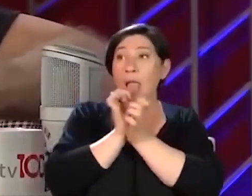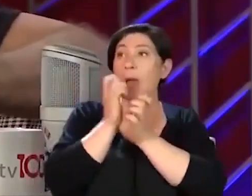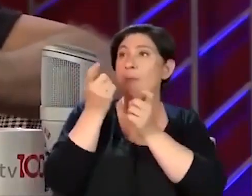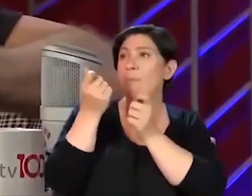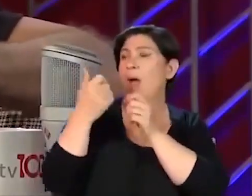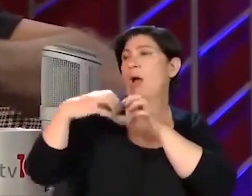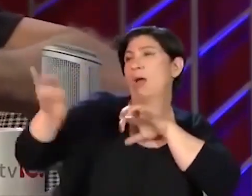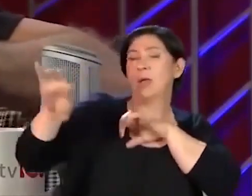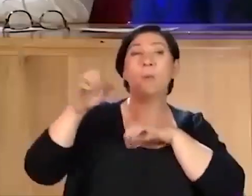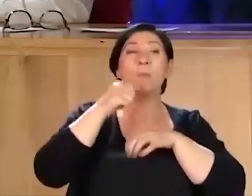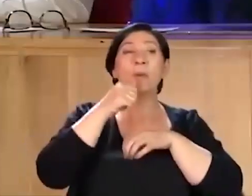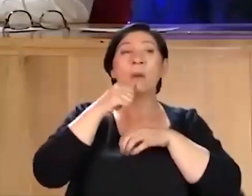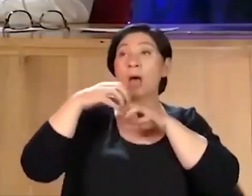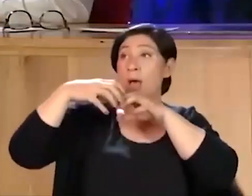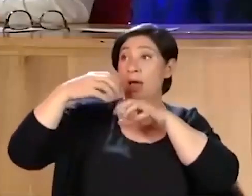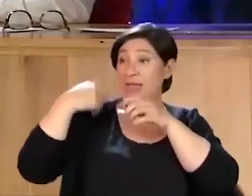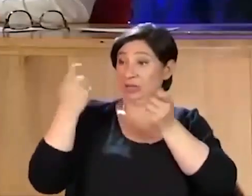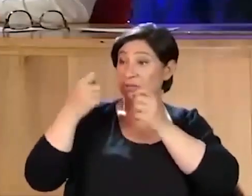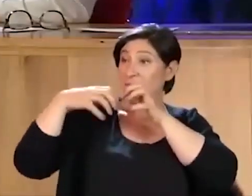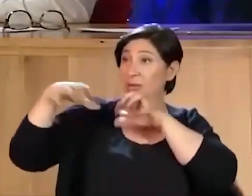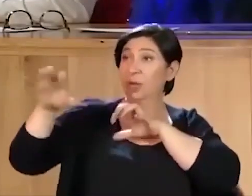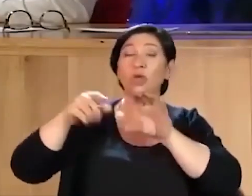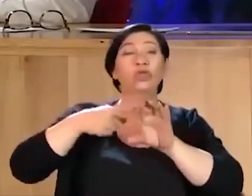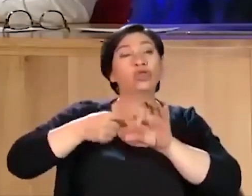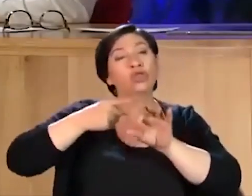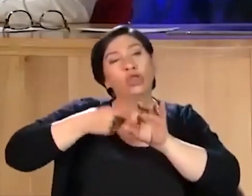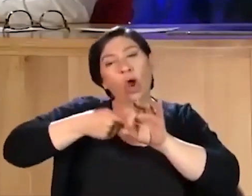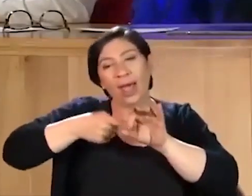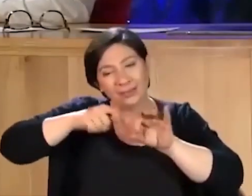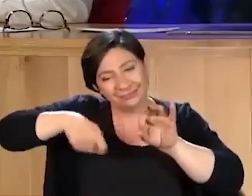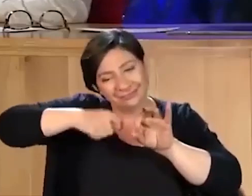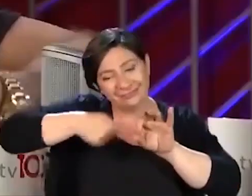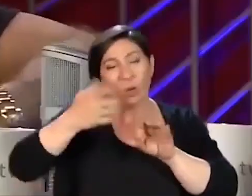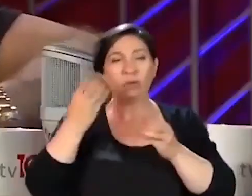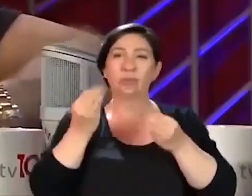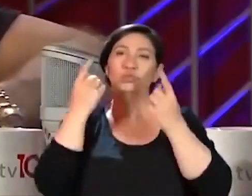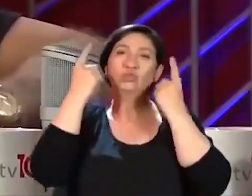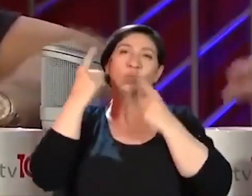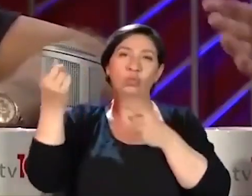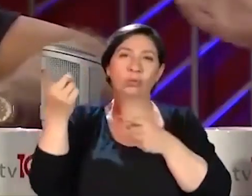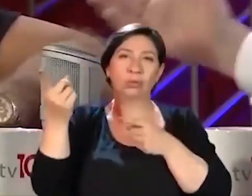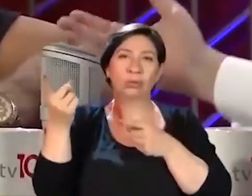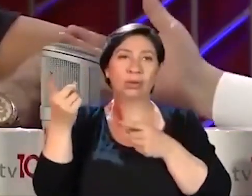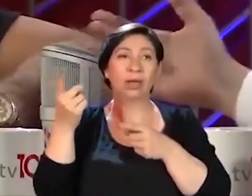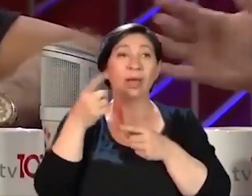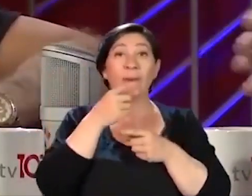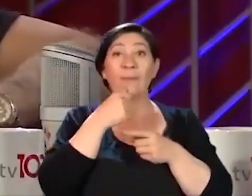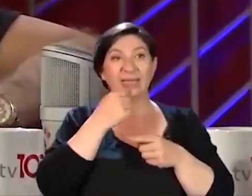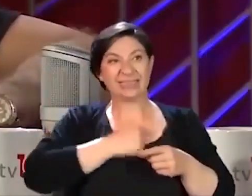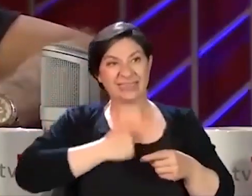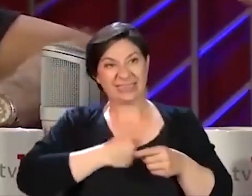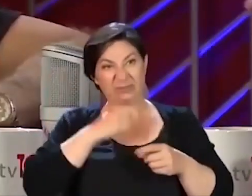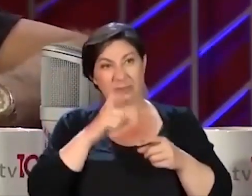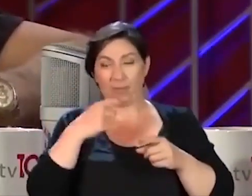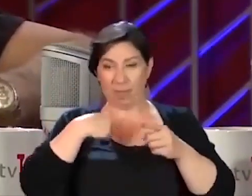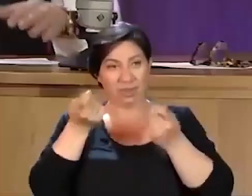ve ekonomik bağı babam ondan ayrıldıktan sonra benim tornacı olabileceğini düşünüyordu Öyle mi Ya tabii yani ve sağlıklı bir kızgınlık mı